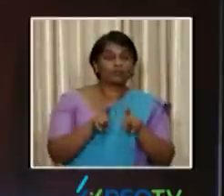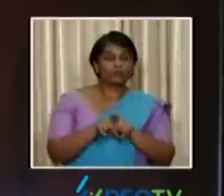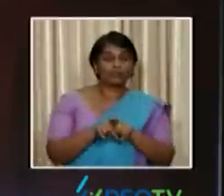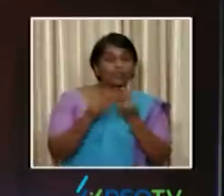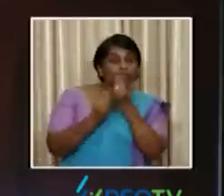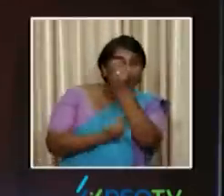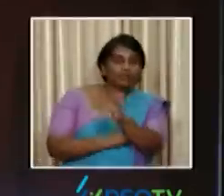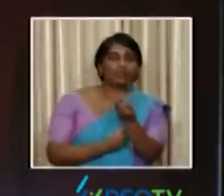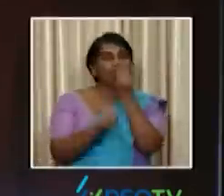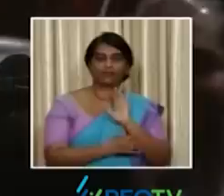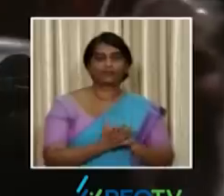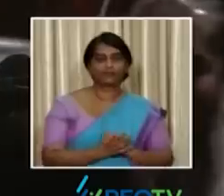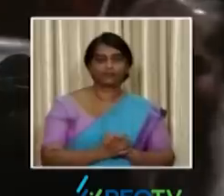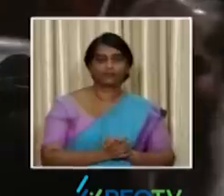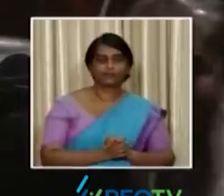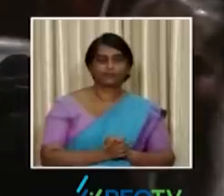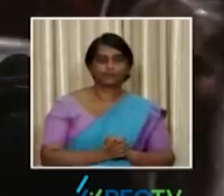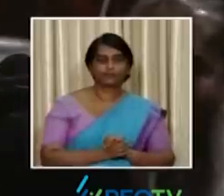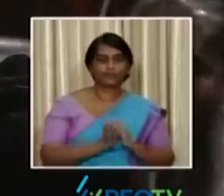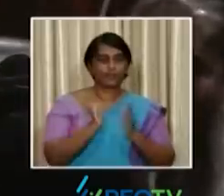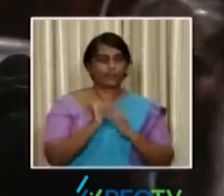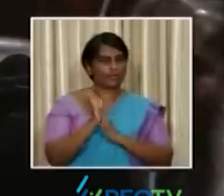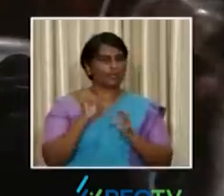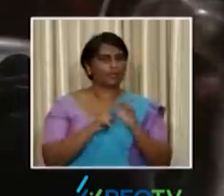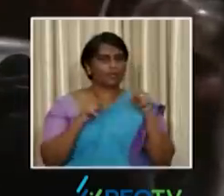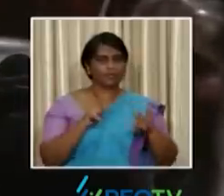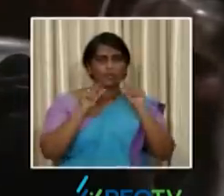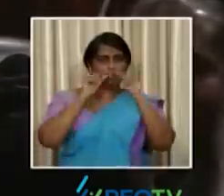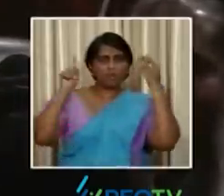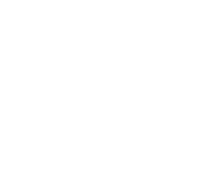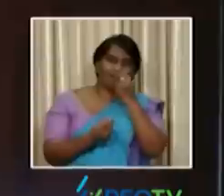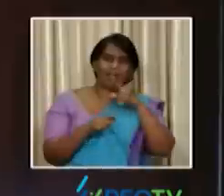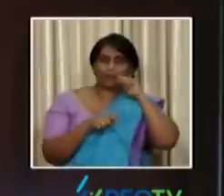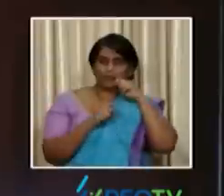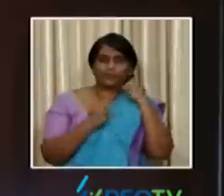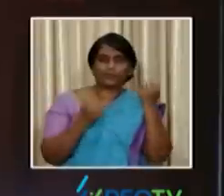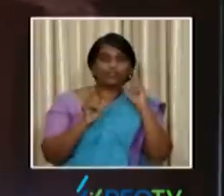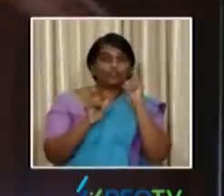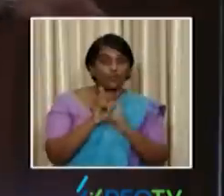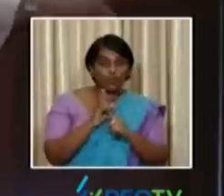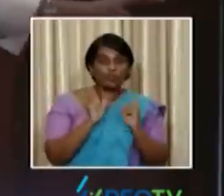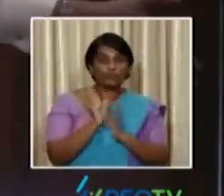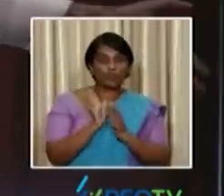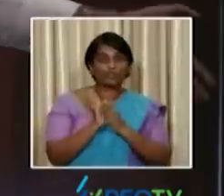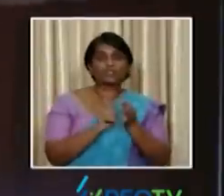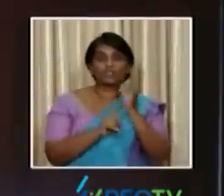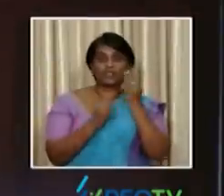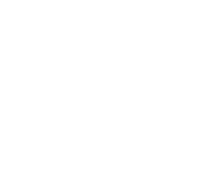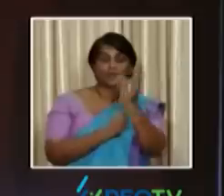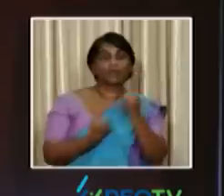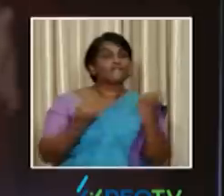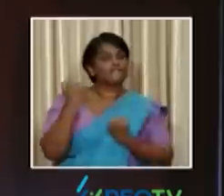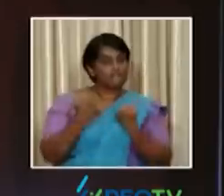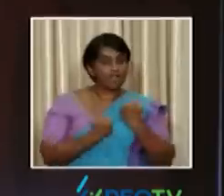දෙන දේ කාලා වෙන දේ බලන් ඉන්න. මේ කරු මරික්කාර මන්ත්‍රීතුමා අද මාතෘකාව අනුවනේ මේ කතා කරන්නේ. සම්බන්ධීකර කමිටු සභාපතිකමට හම්බලා තියෙන